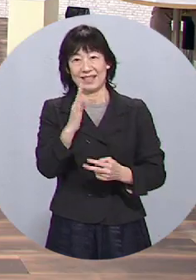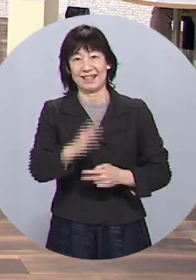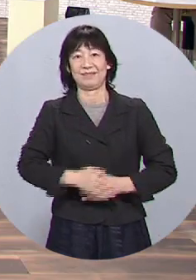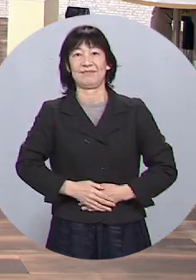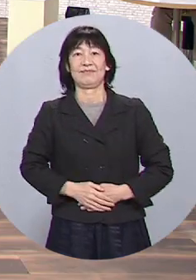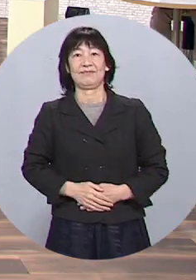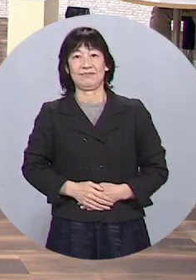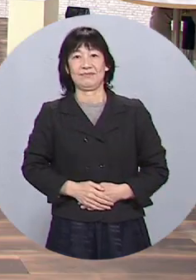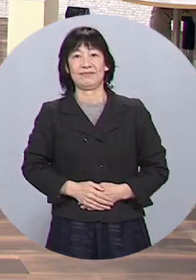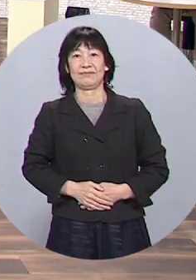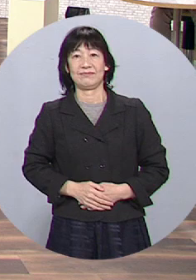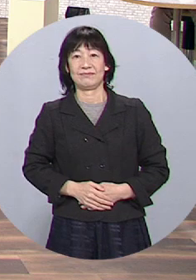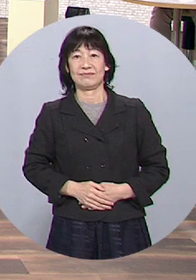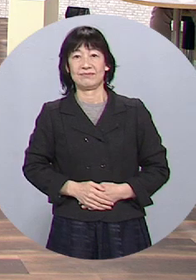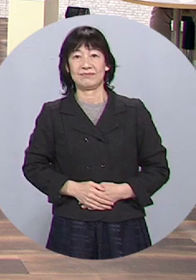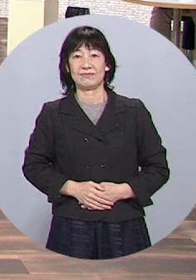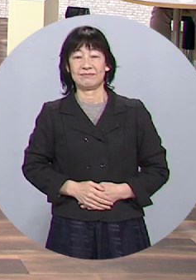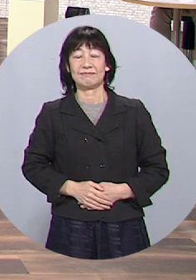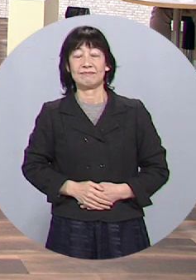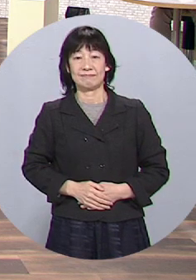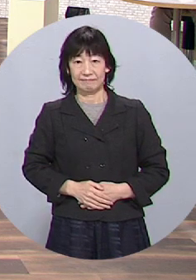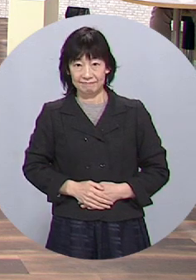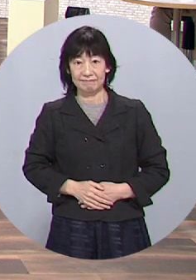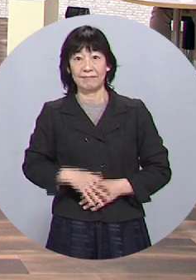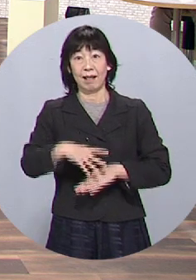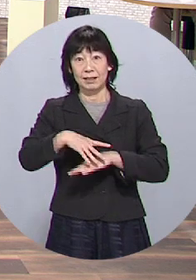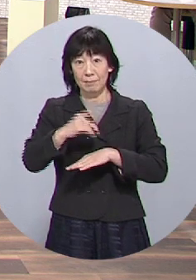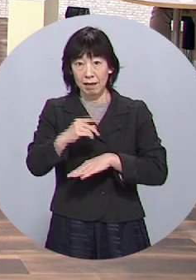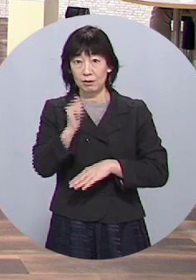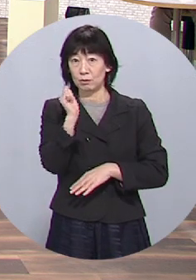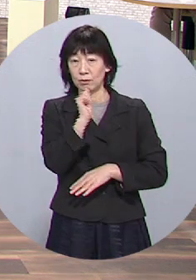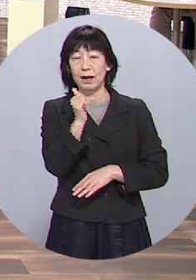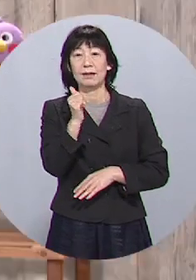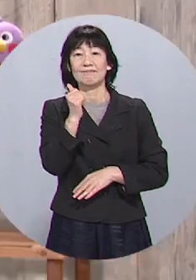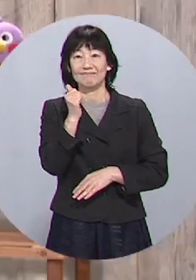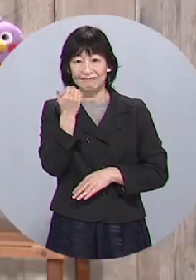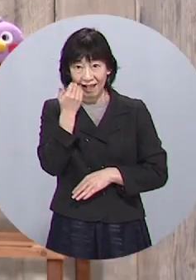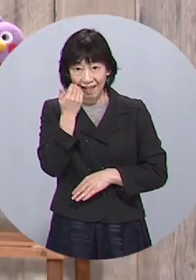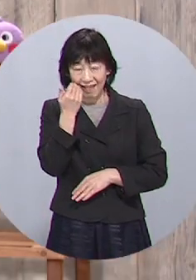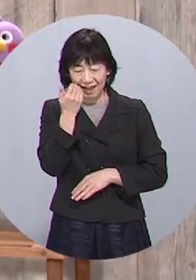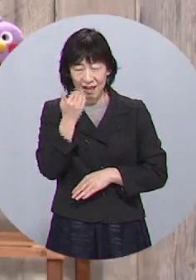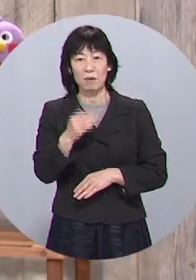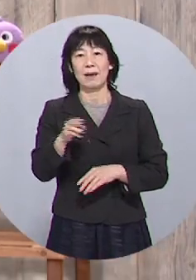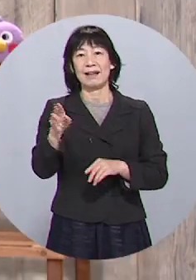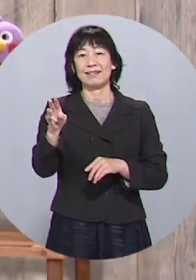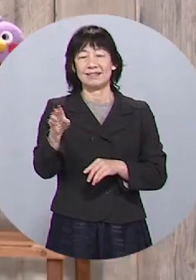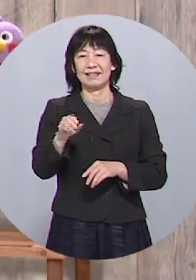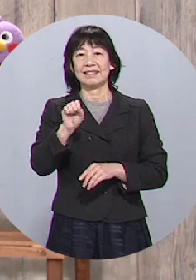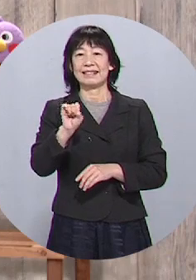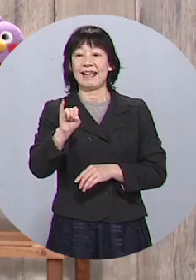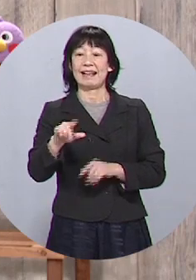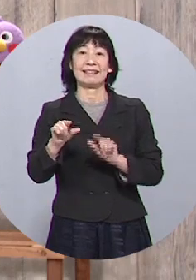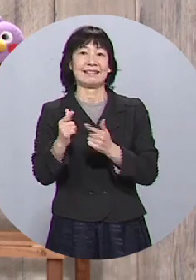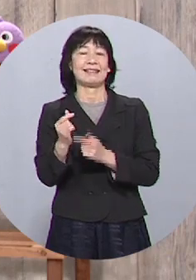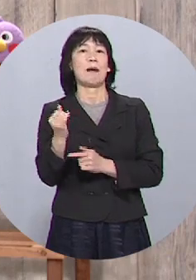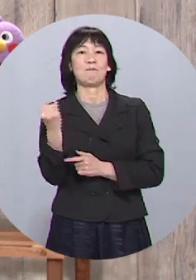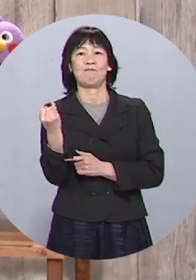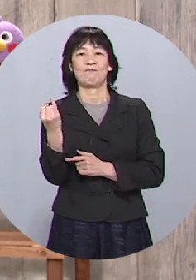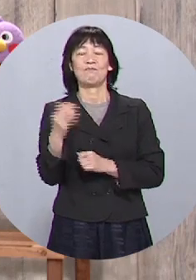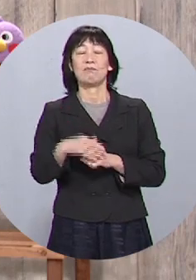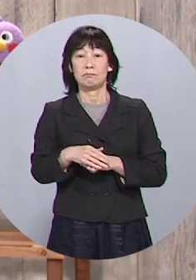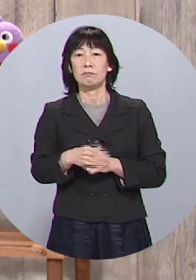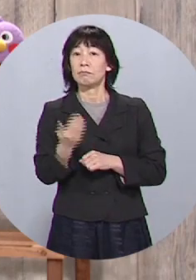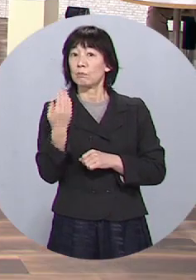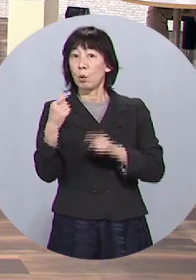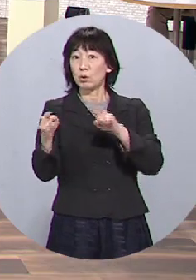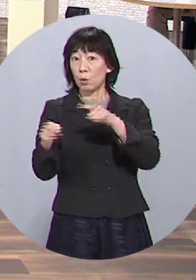ください。最初のコーナーはさゆきちゃん。 はい、皆さんお正月お着物着たりしました